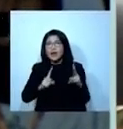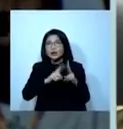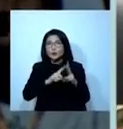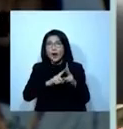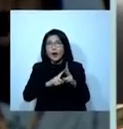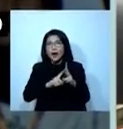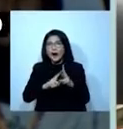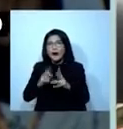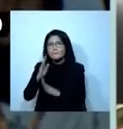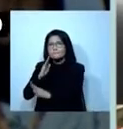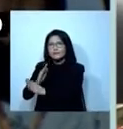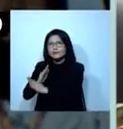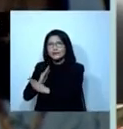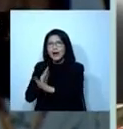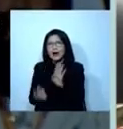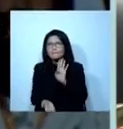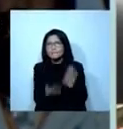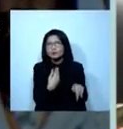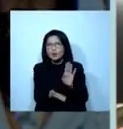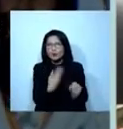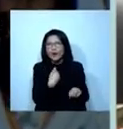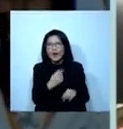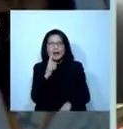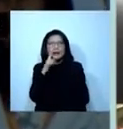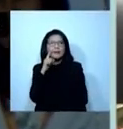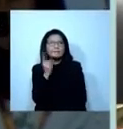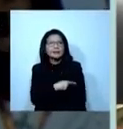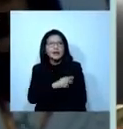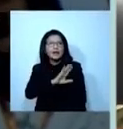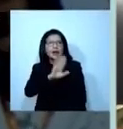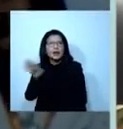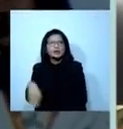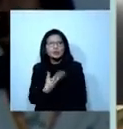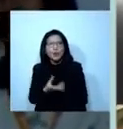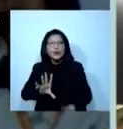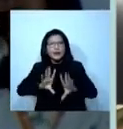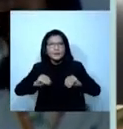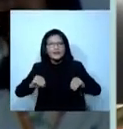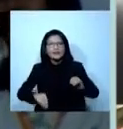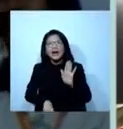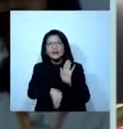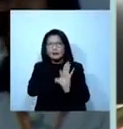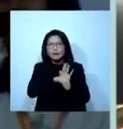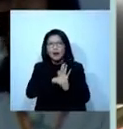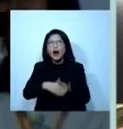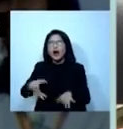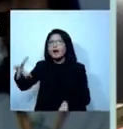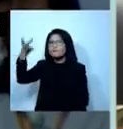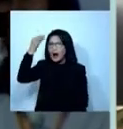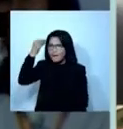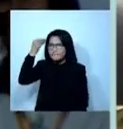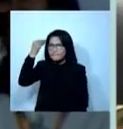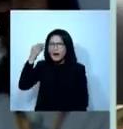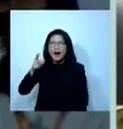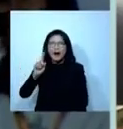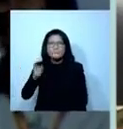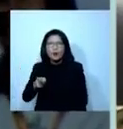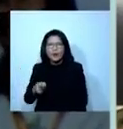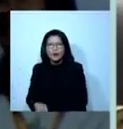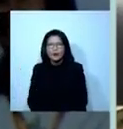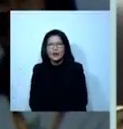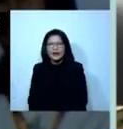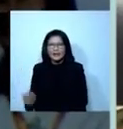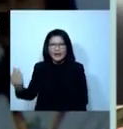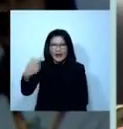political advantage. Kalau tidak, maka agak berat buat pasangan nomor dua untuk bisa meyakinkan publik bahwa mereka memang